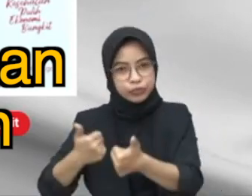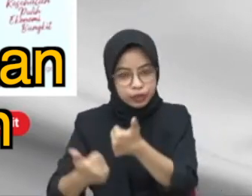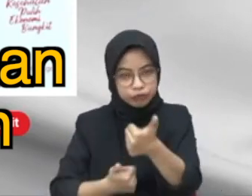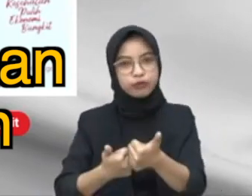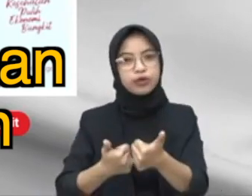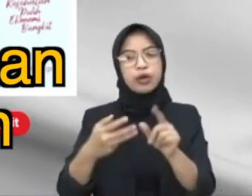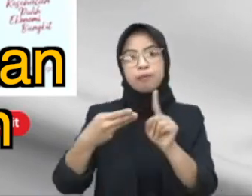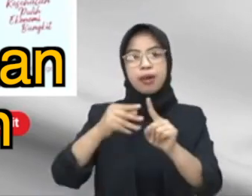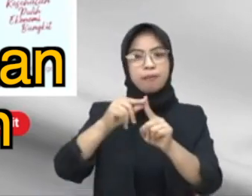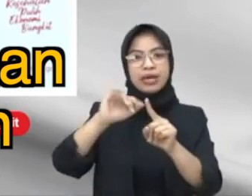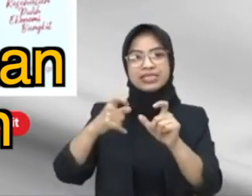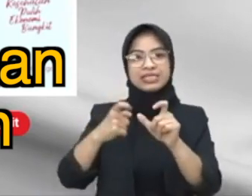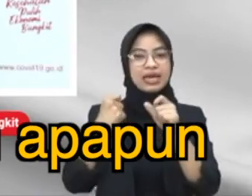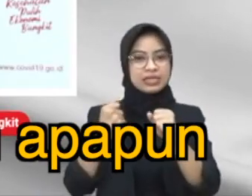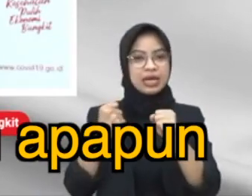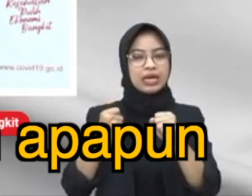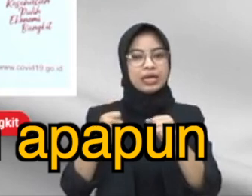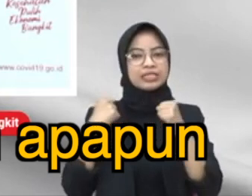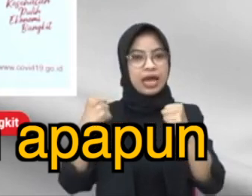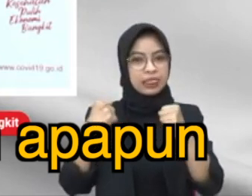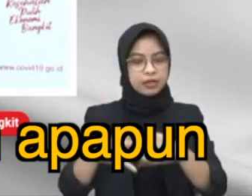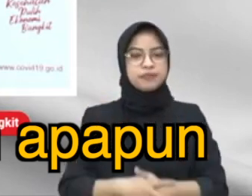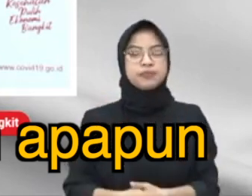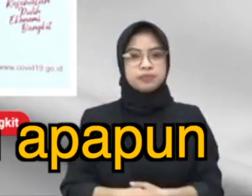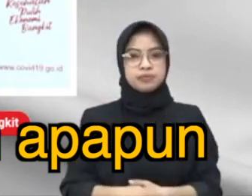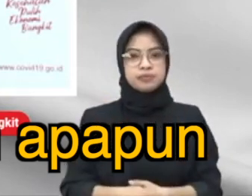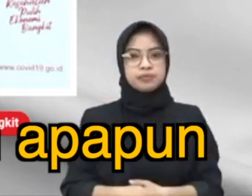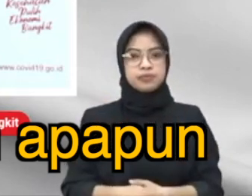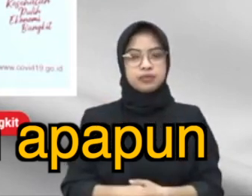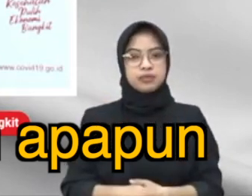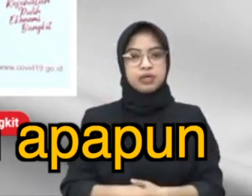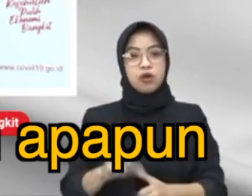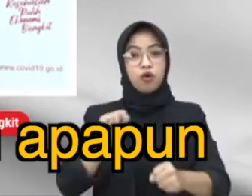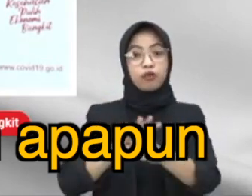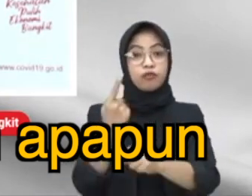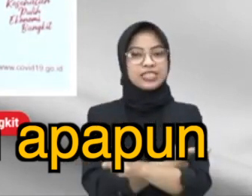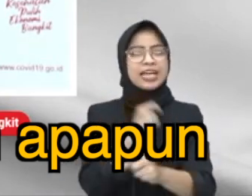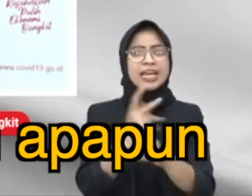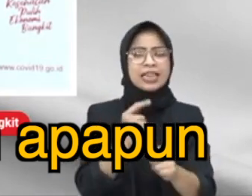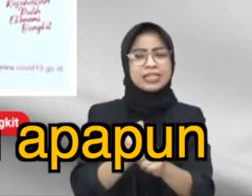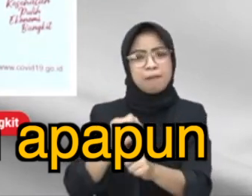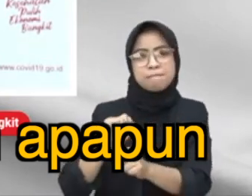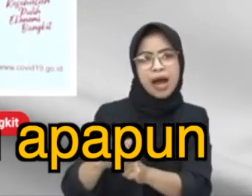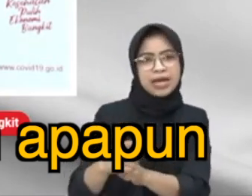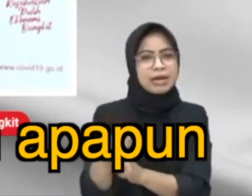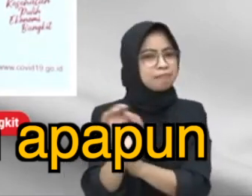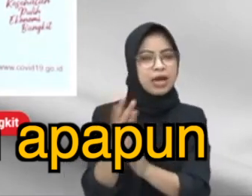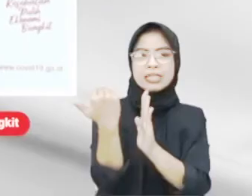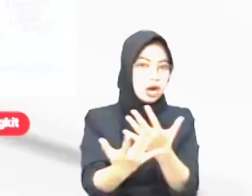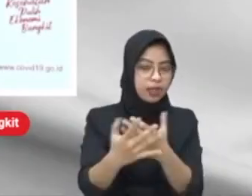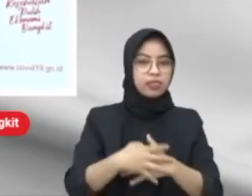di BPJS Kesehatan. Sekali lagi, vaksin gratis tanpa persyaratan